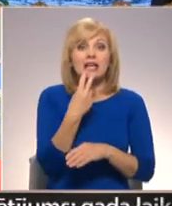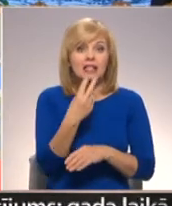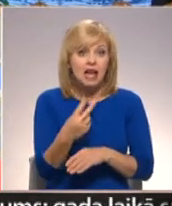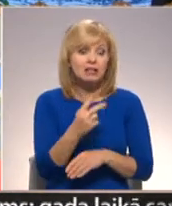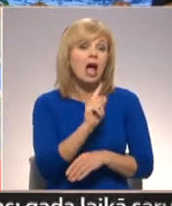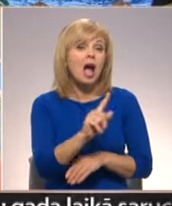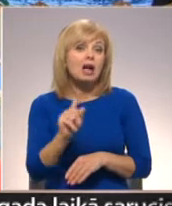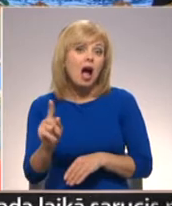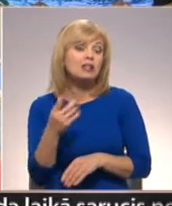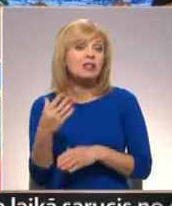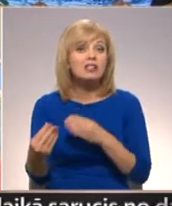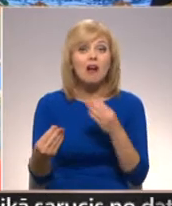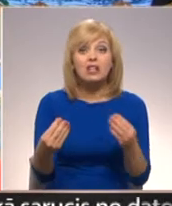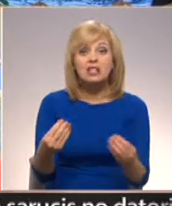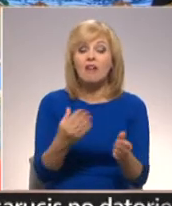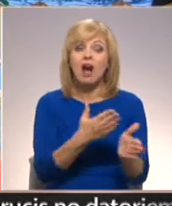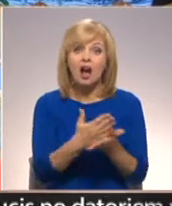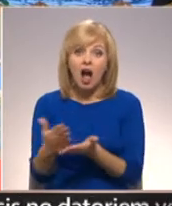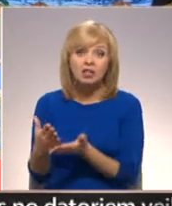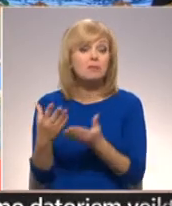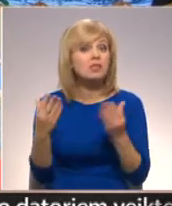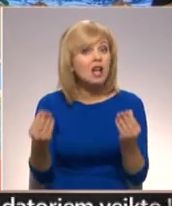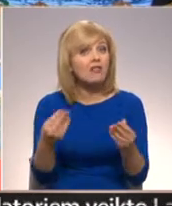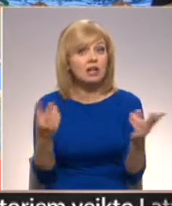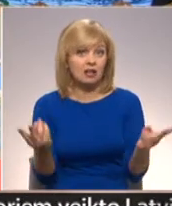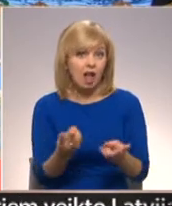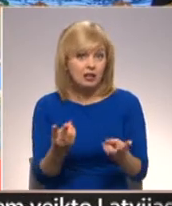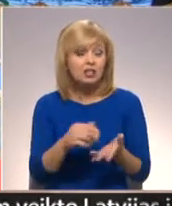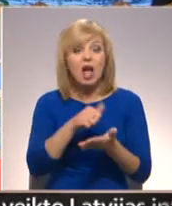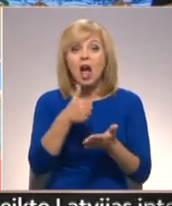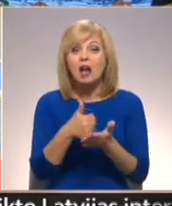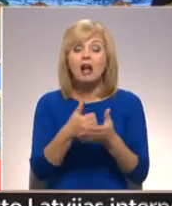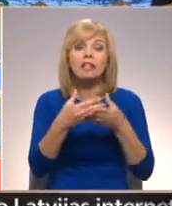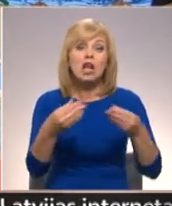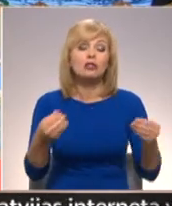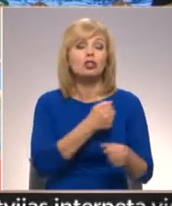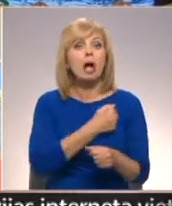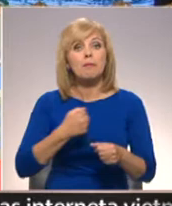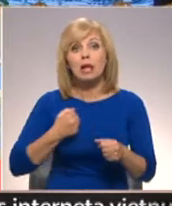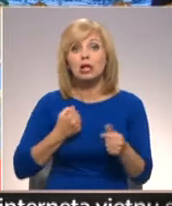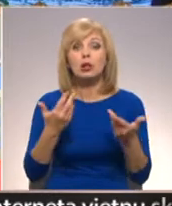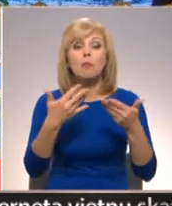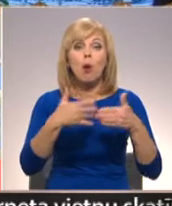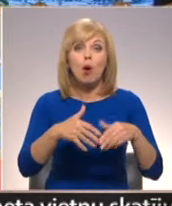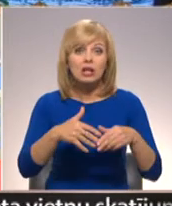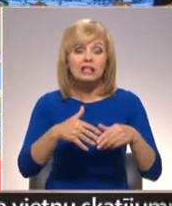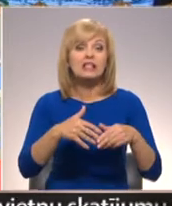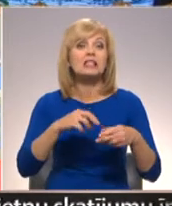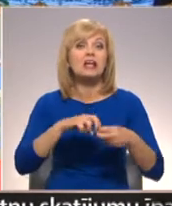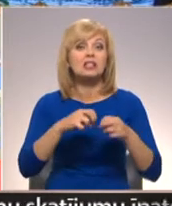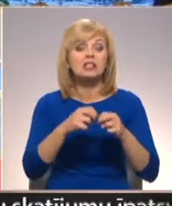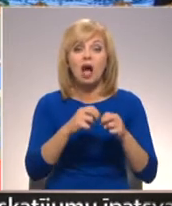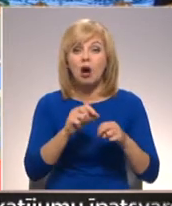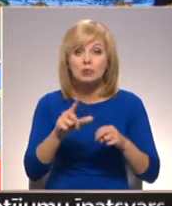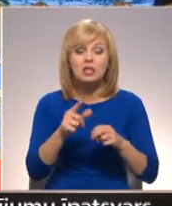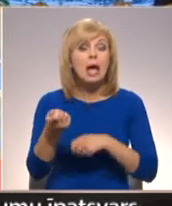katram ir sava kārtība un savas tradīcijas. Tomēr pats galvenais – jānovērš militāru politiskais sāsinājums. Biznesa